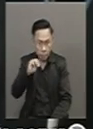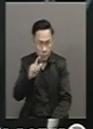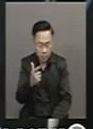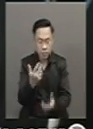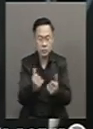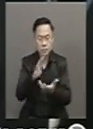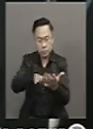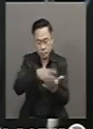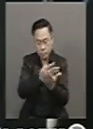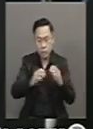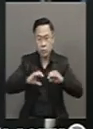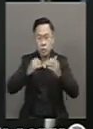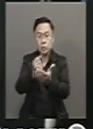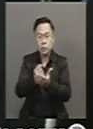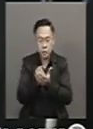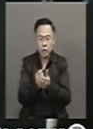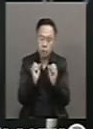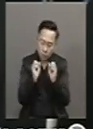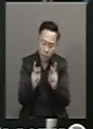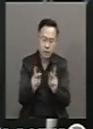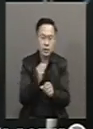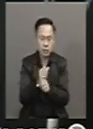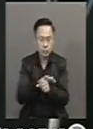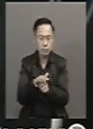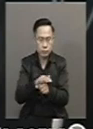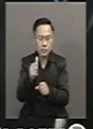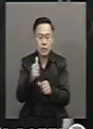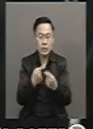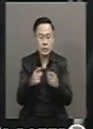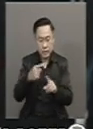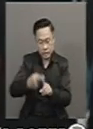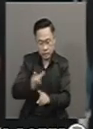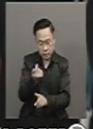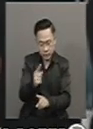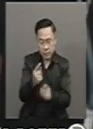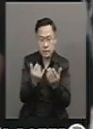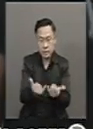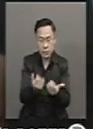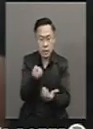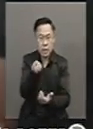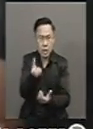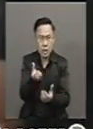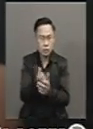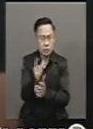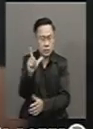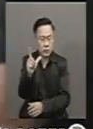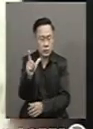ใจครับที่เข้ามาช่วยไม่ให้ราคามันตกมากกว่านี้แต่ว่าในช่วงเดือนนี้ครับพฤศจิกายนข้าวเปลือกเจ้า